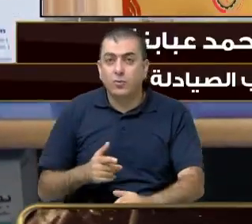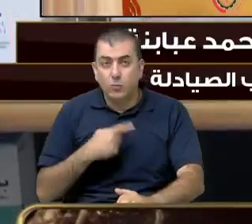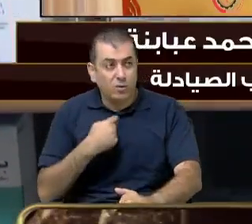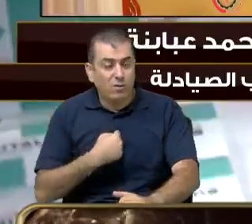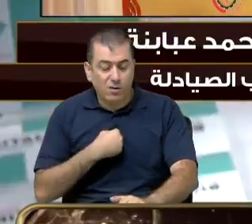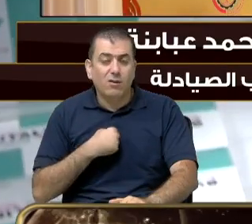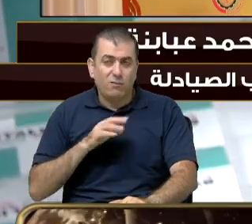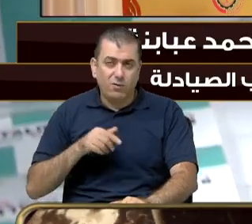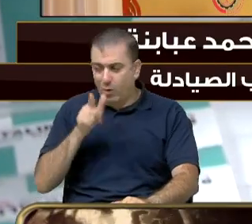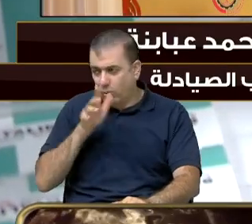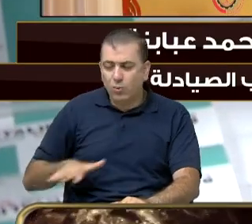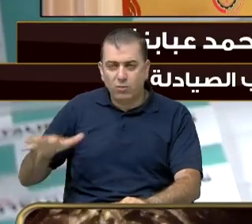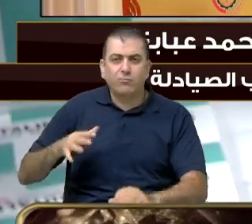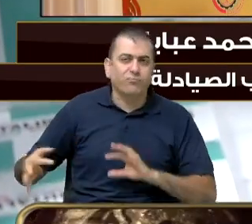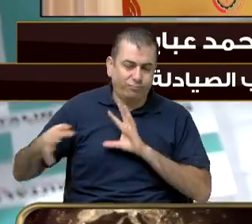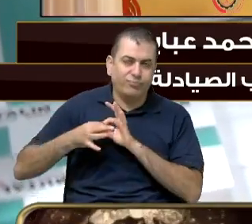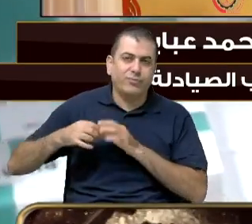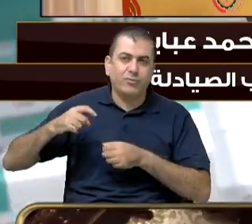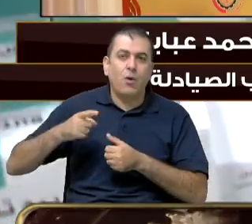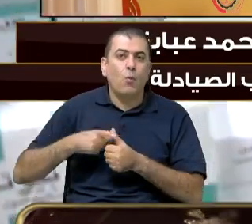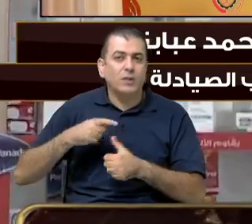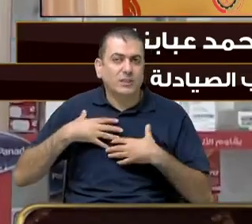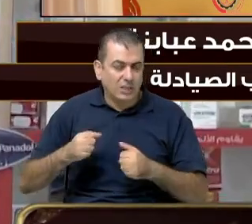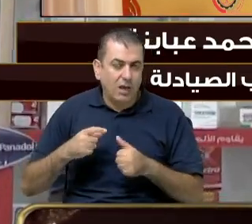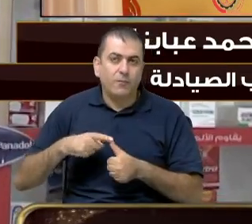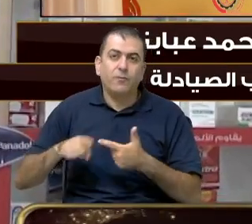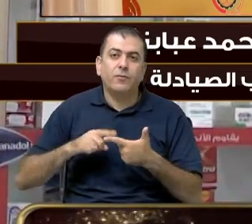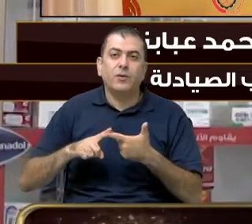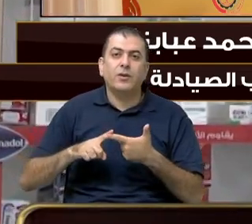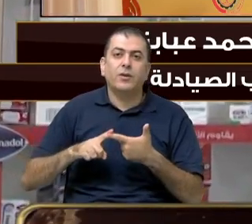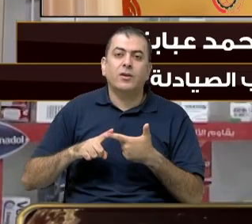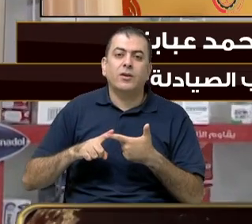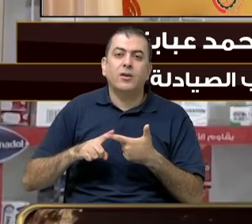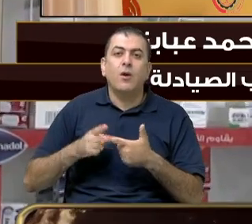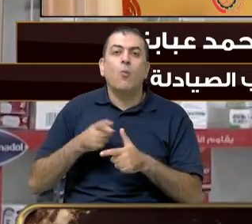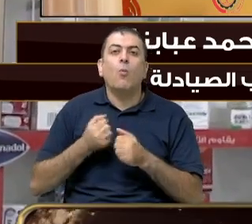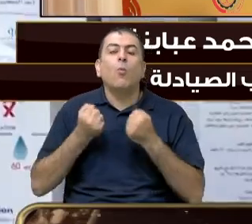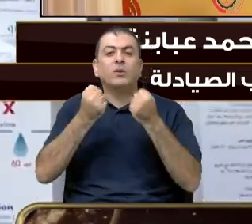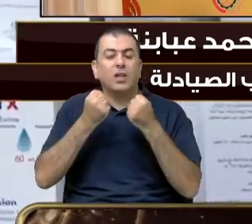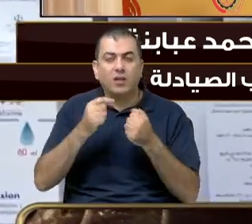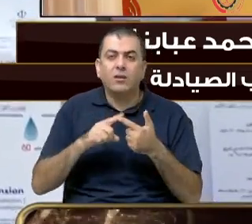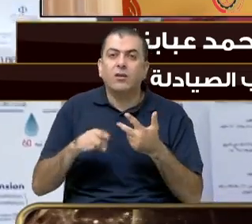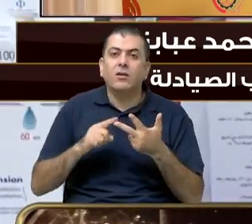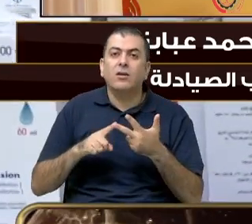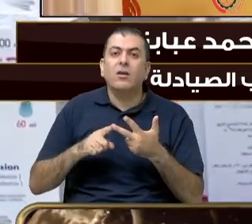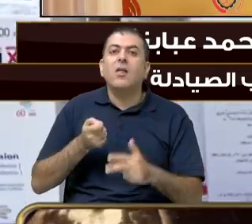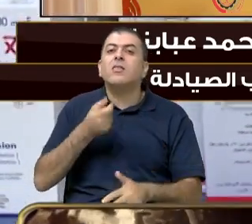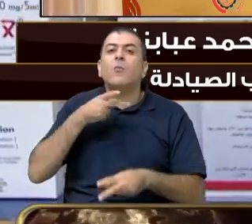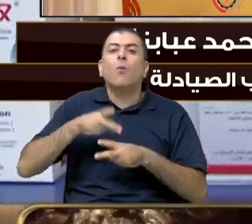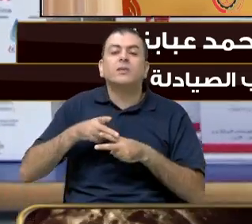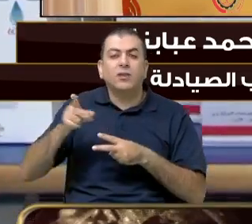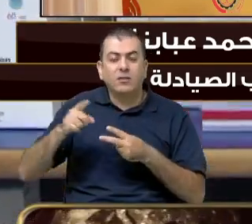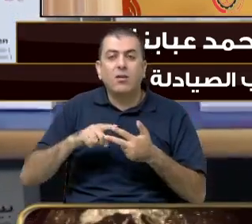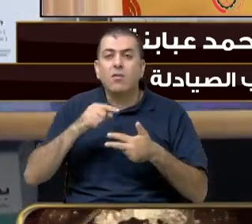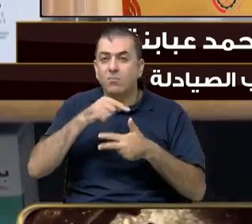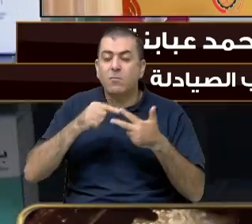مع مؤسسات الوطن، مع وزارة الصحة، مع وزارة المواصلات، مع المؤسسة العامة للغذاء والدواء،